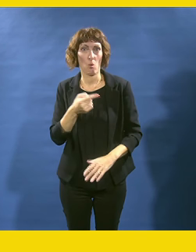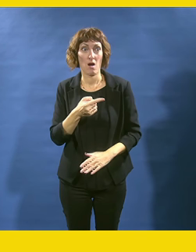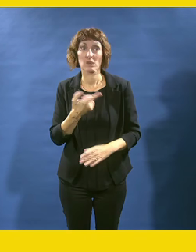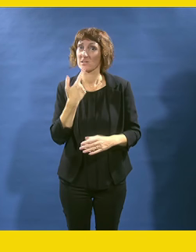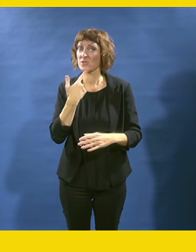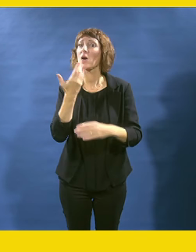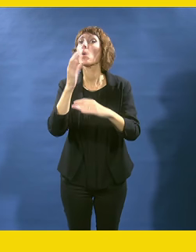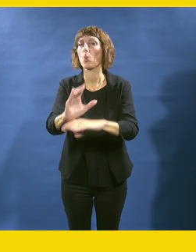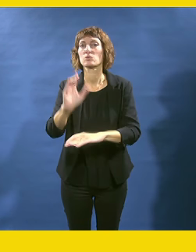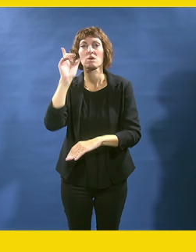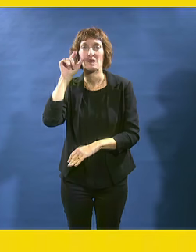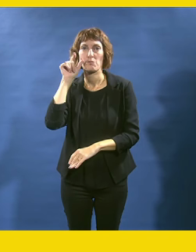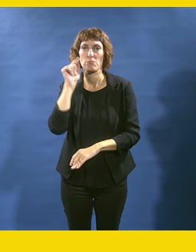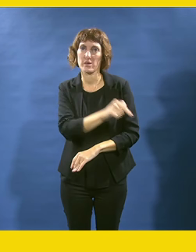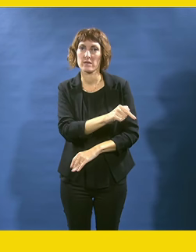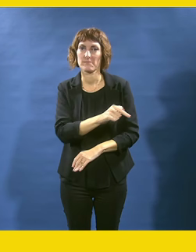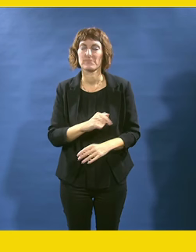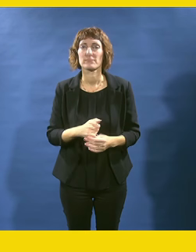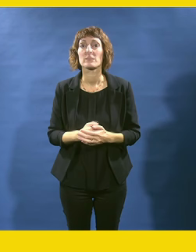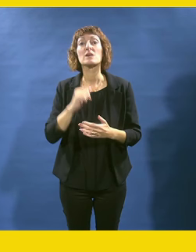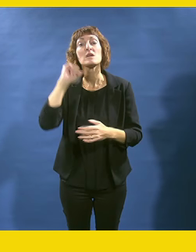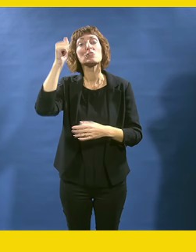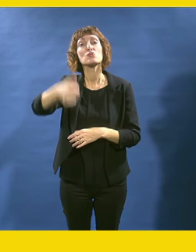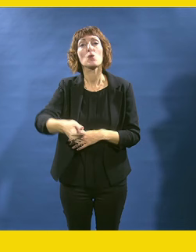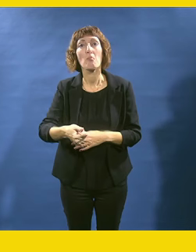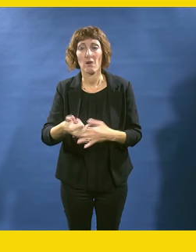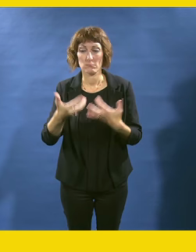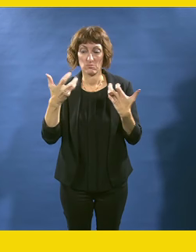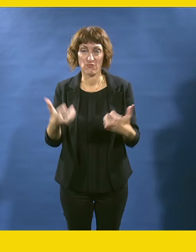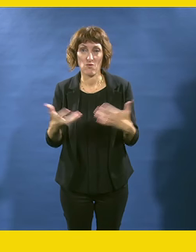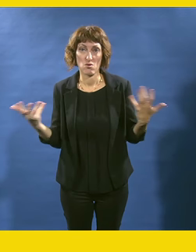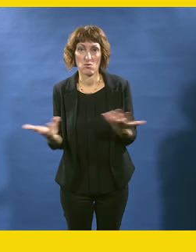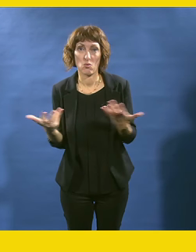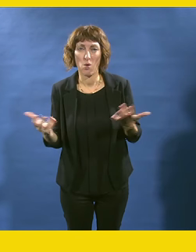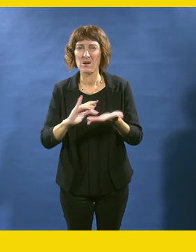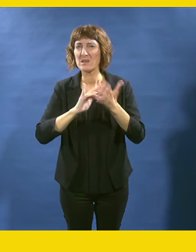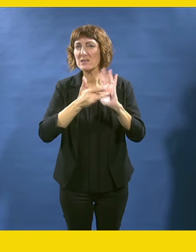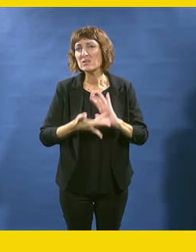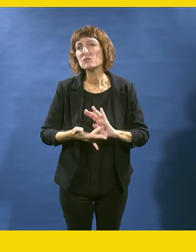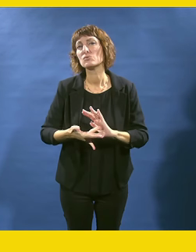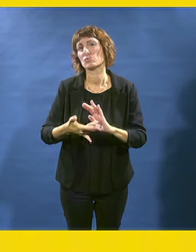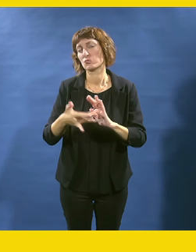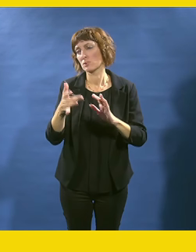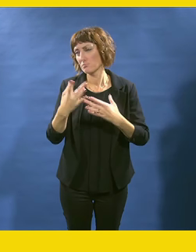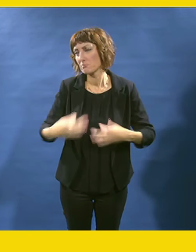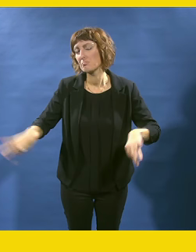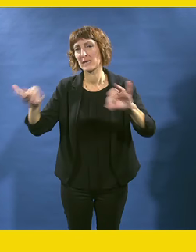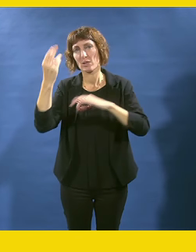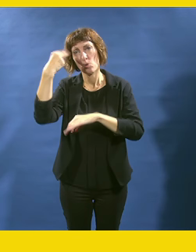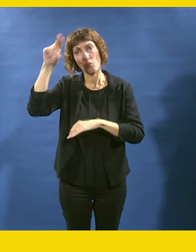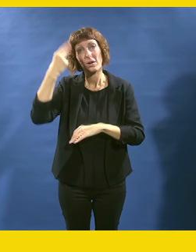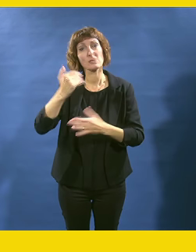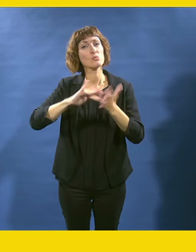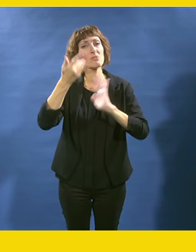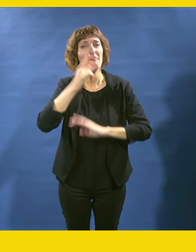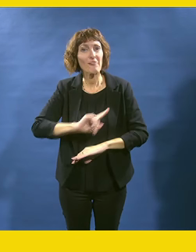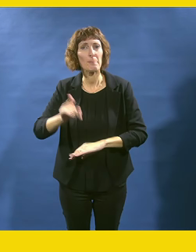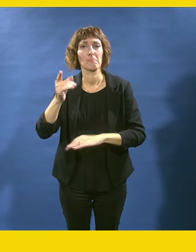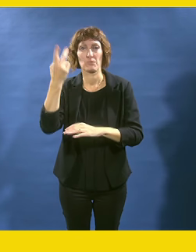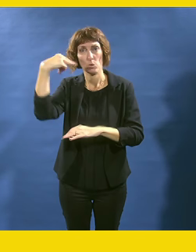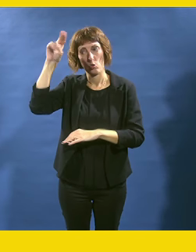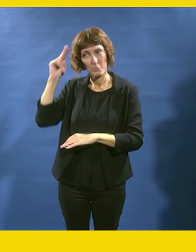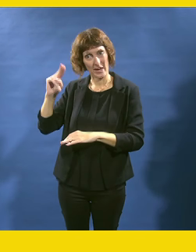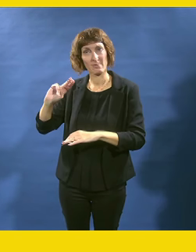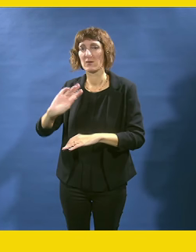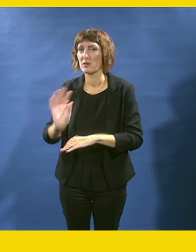la République. Et demain, nous voulons que toutes les Européennes jouissent de ce même droit et de sa même